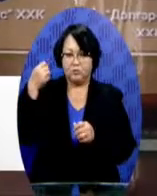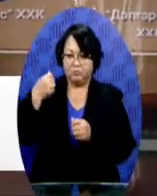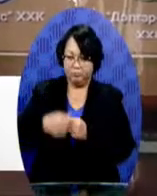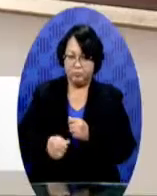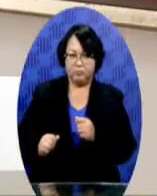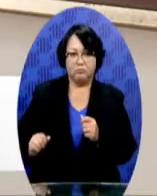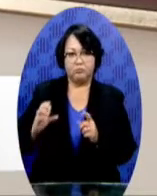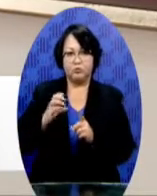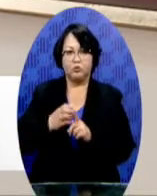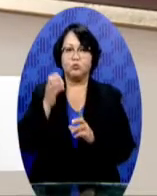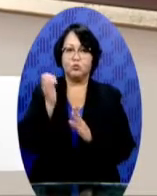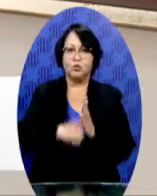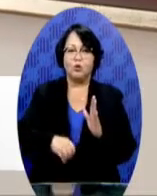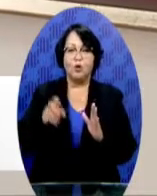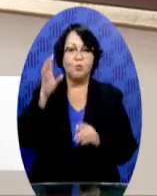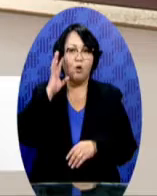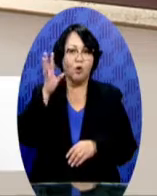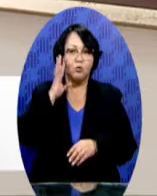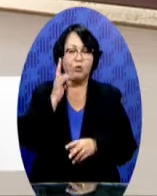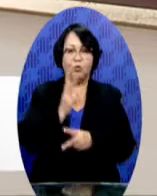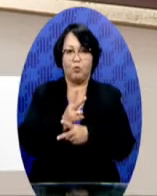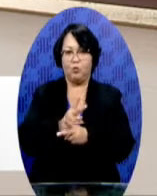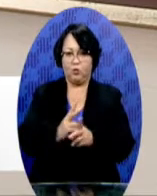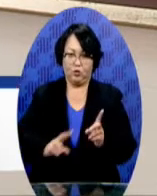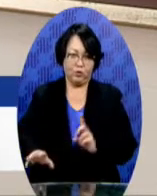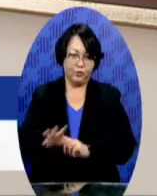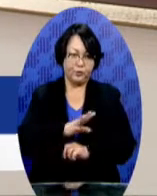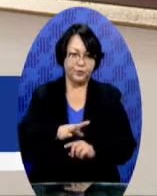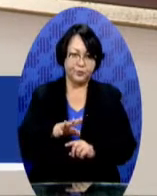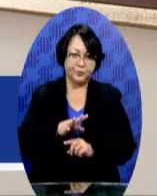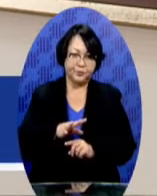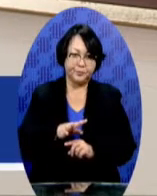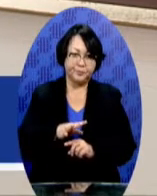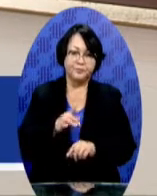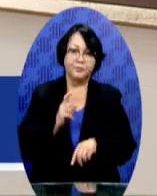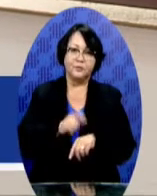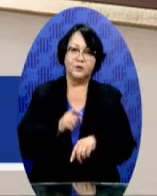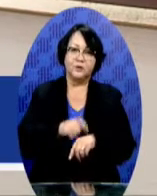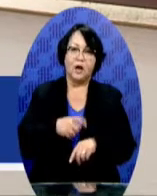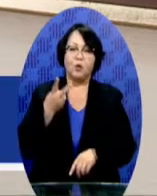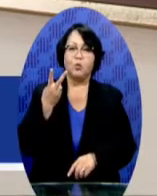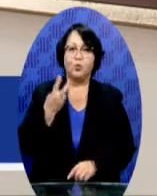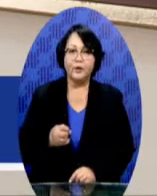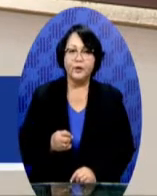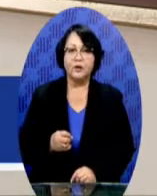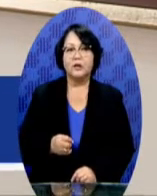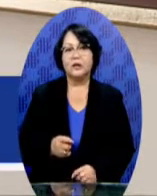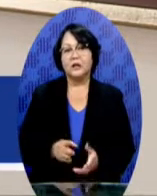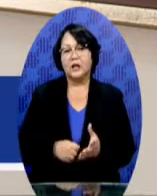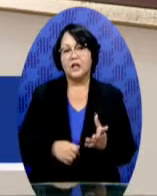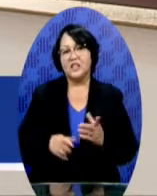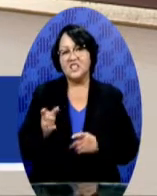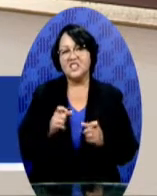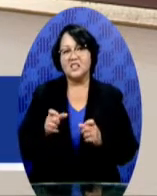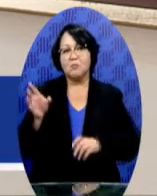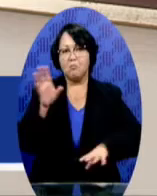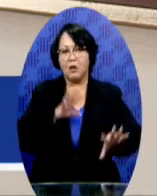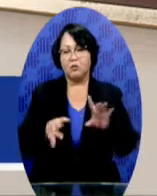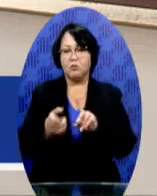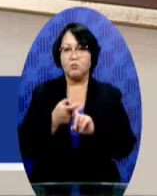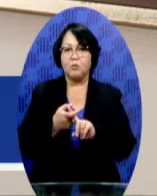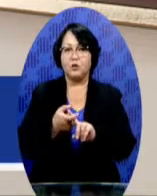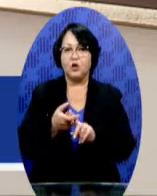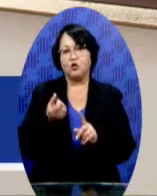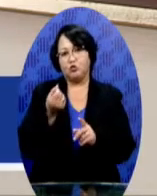байдаг. Бодлого ирэх зөв орчин бол бас одоо цаг үеийн шаардлага эдийн засгийн нийгмийн эрэлт хэрэгцээнд нийцүүлж одоо шинжлэгдэж